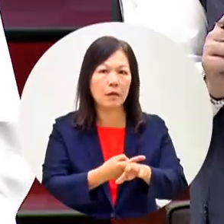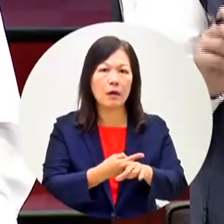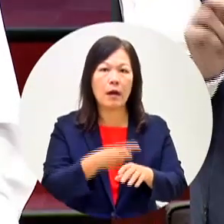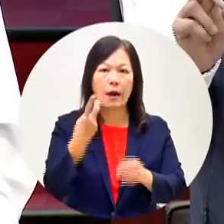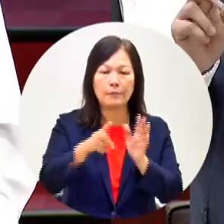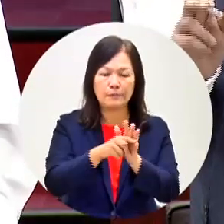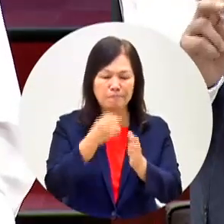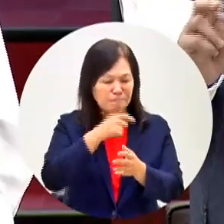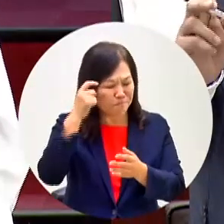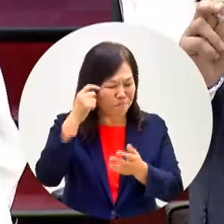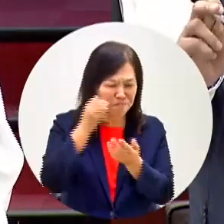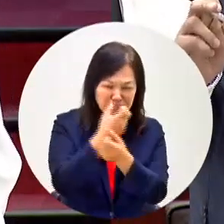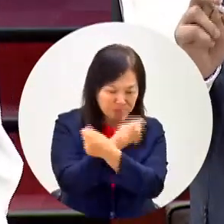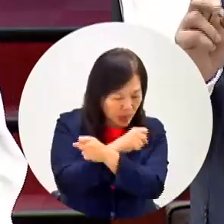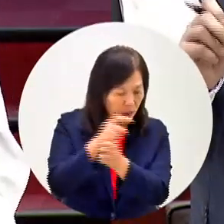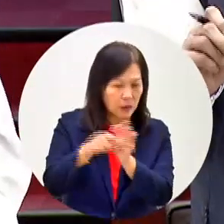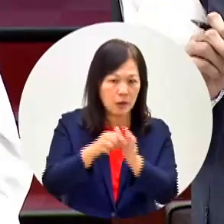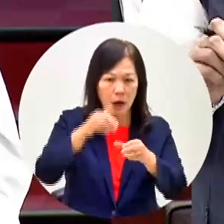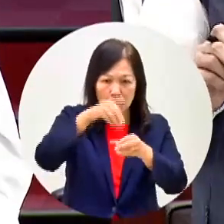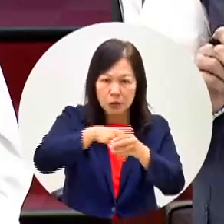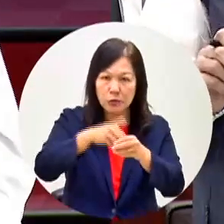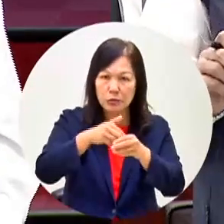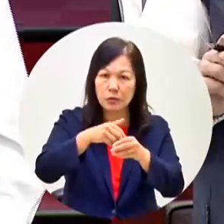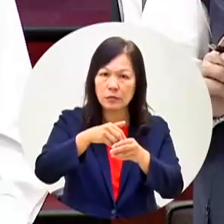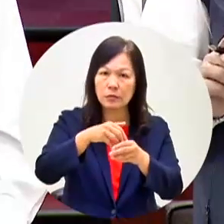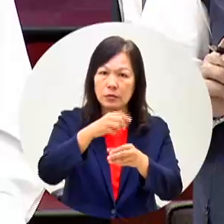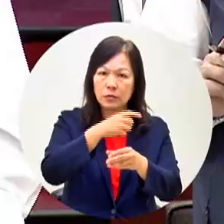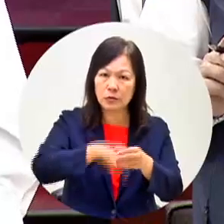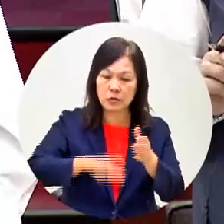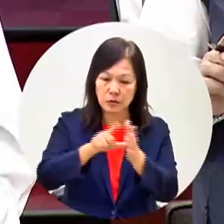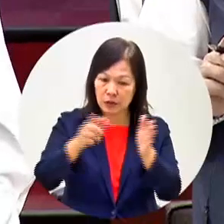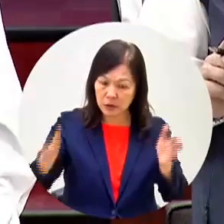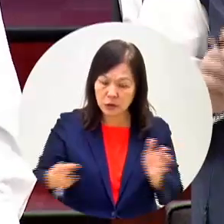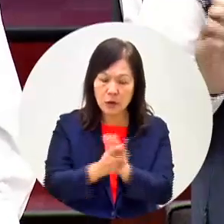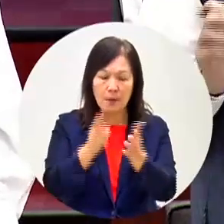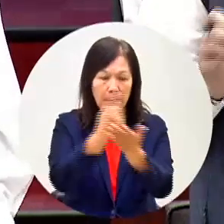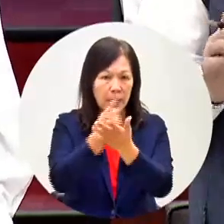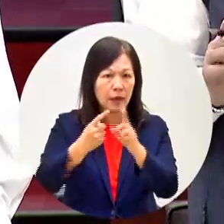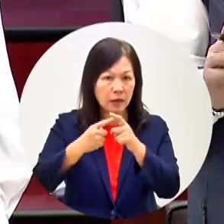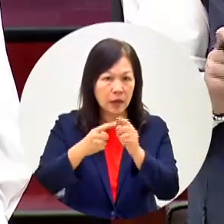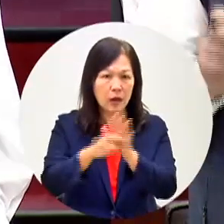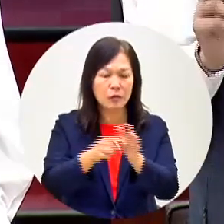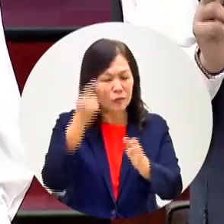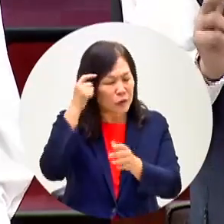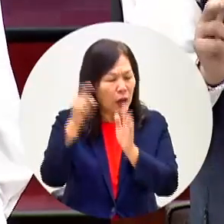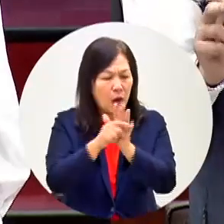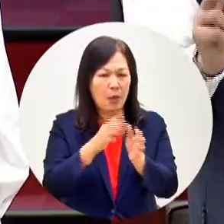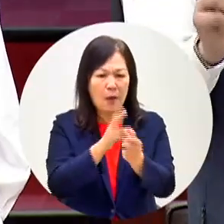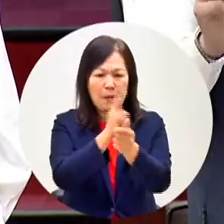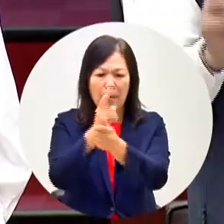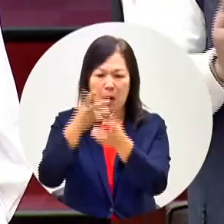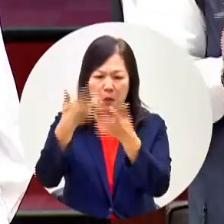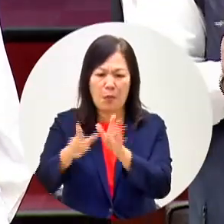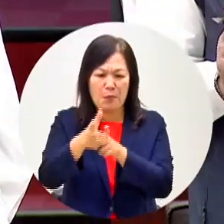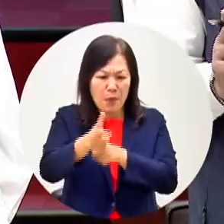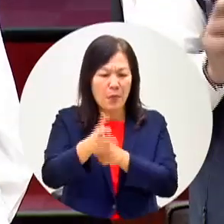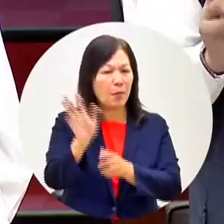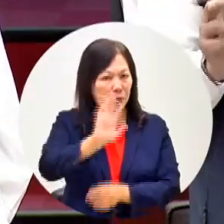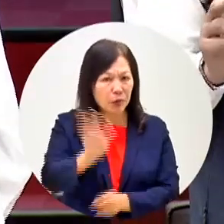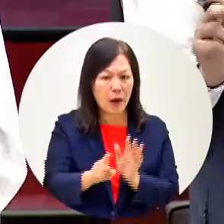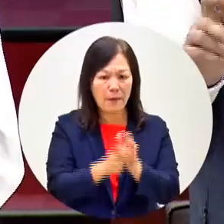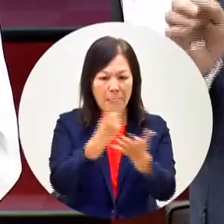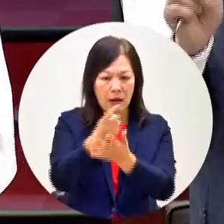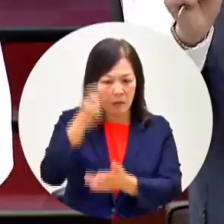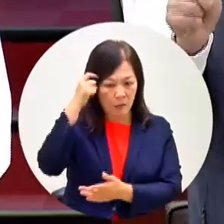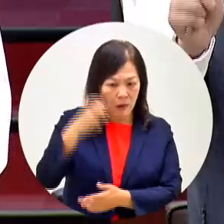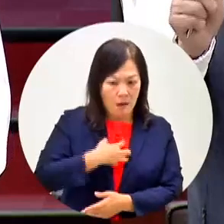间，阮所有的 无啦，无必要出动，伊就枪空枪出来啦。 这阮来， 惊死人，搞到了大炮架出来。 啊，这点啊，阮